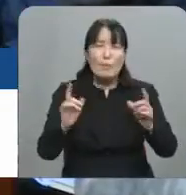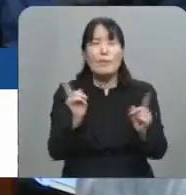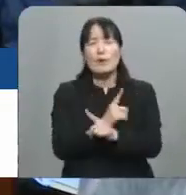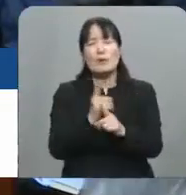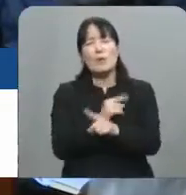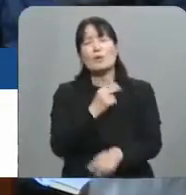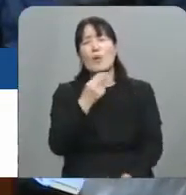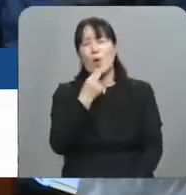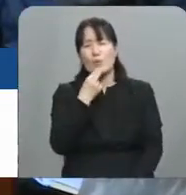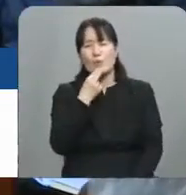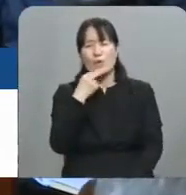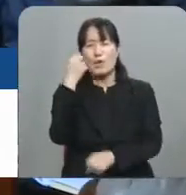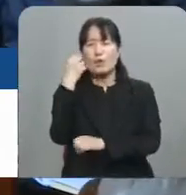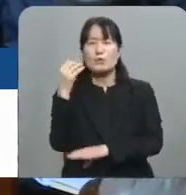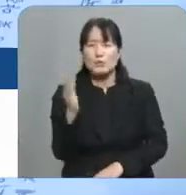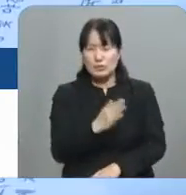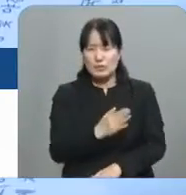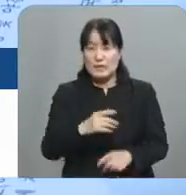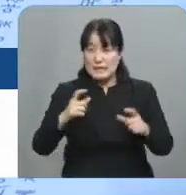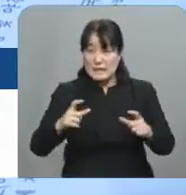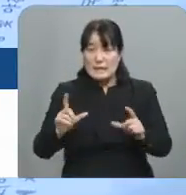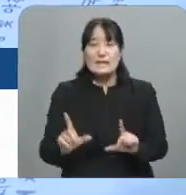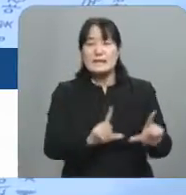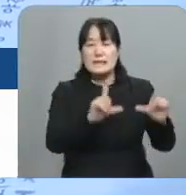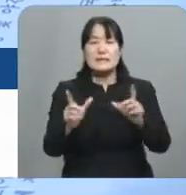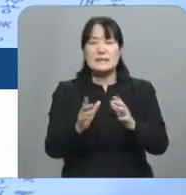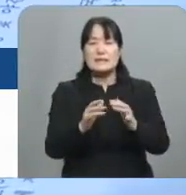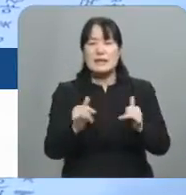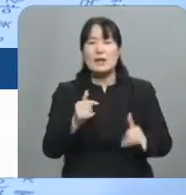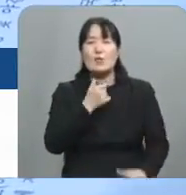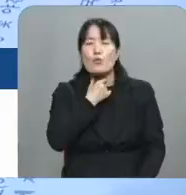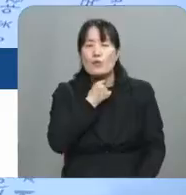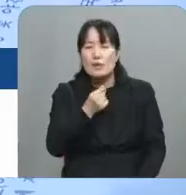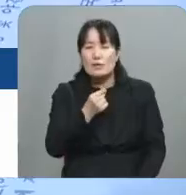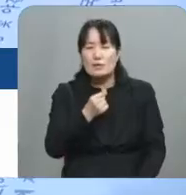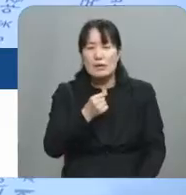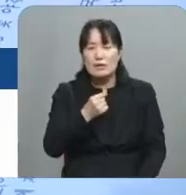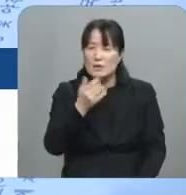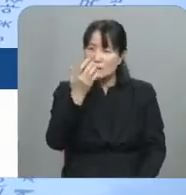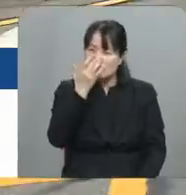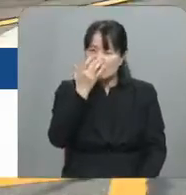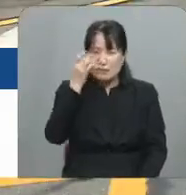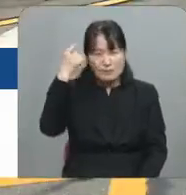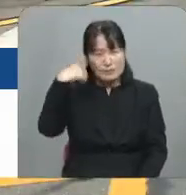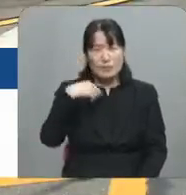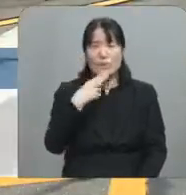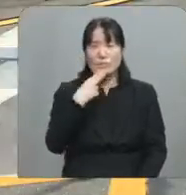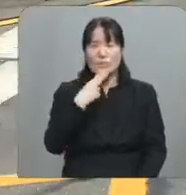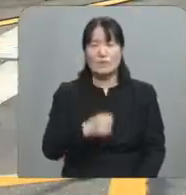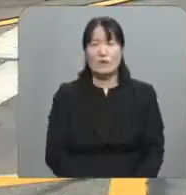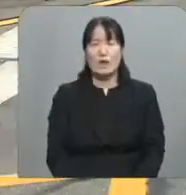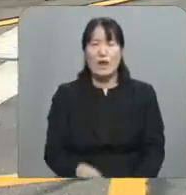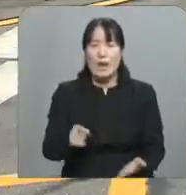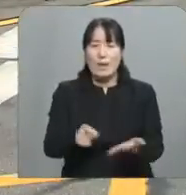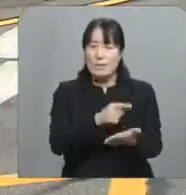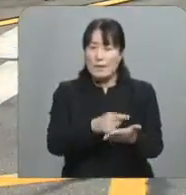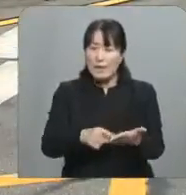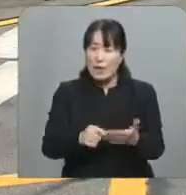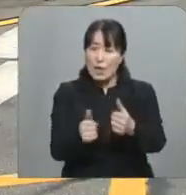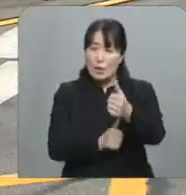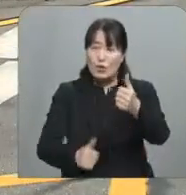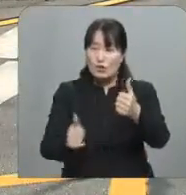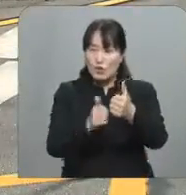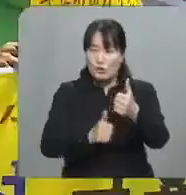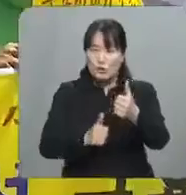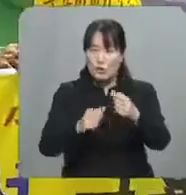뭐가 근본적으로 여기 사는 사람들이 바뀐 게 뭐를 느껴요? 아무것도 없다는 얘기예요. 소음 피해 대책위원회도